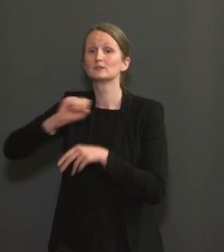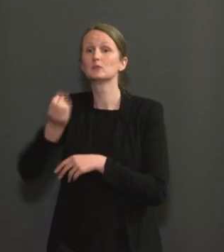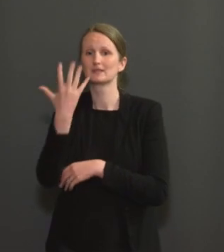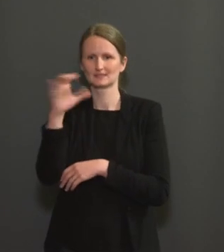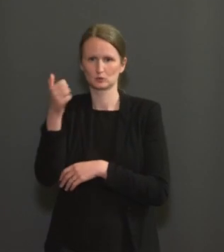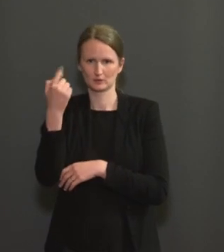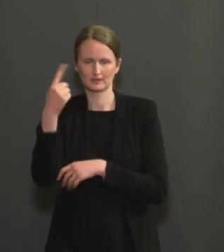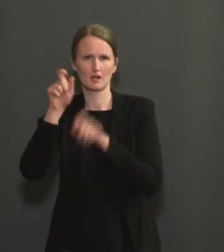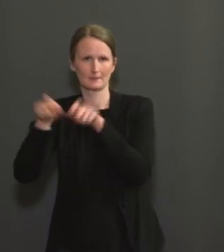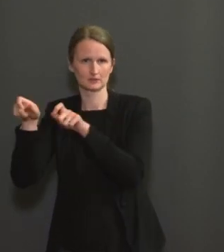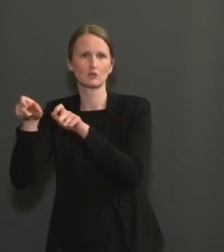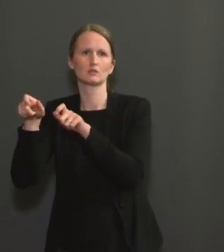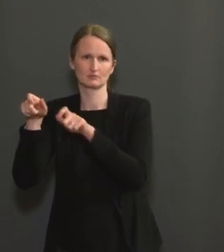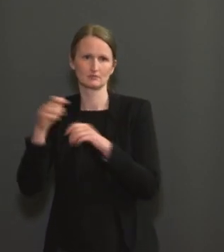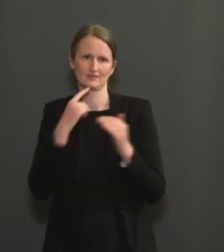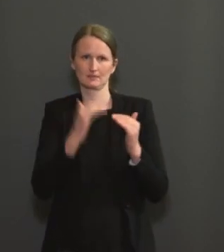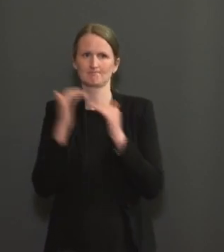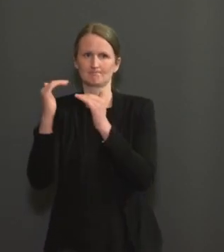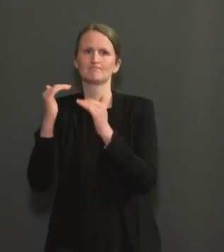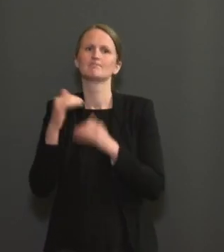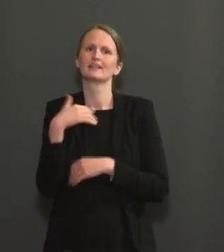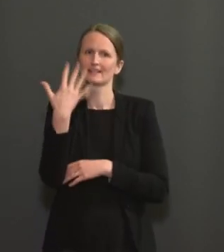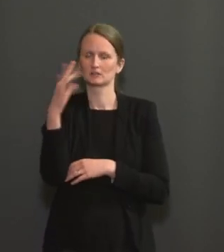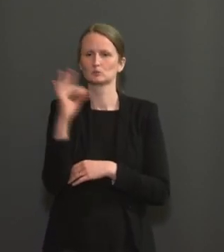de l'ordre de 15% par rapport à la semaine qui a précédé.